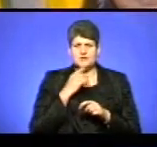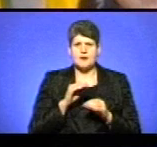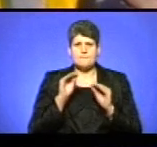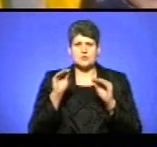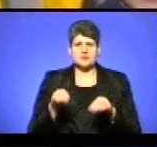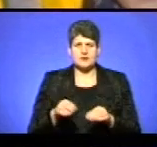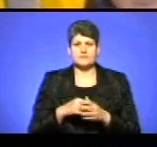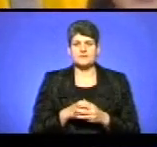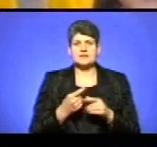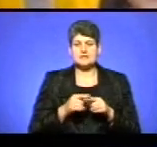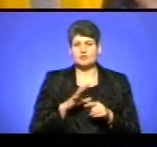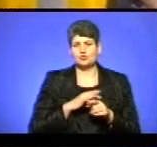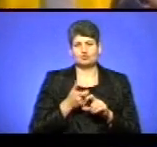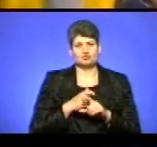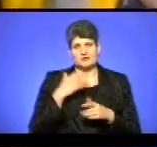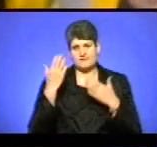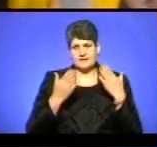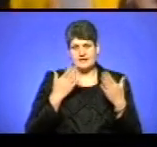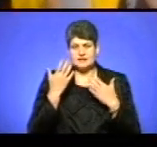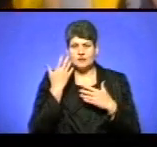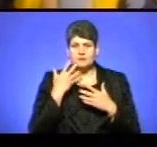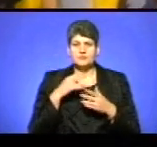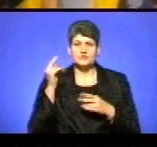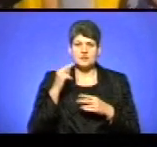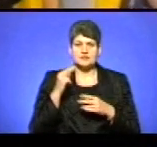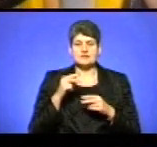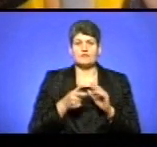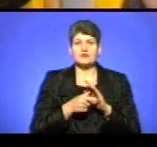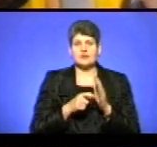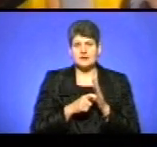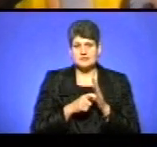поставити. Це було дуже весело, але коли ми вчилися в класі, то